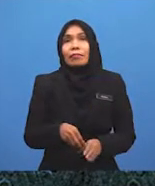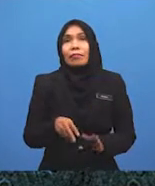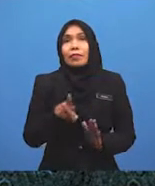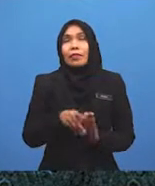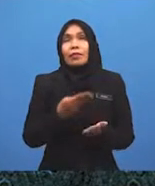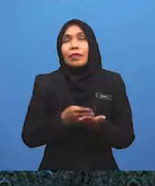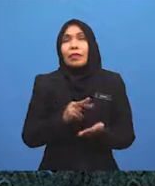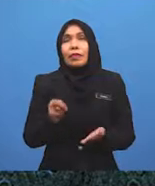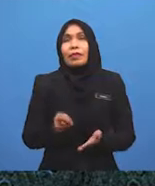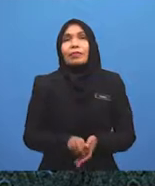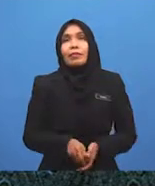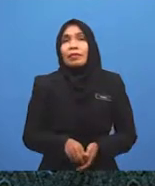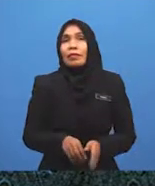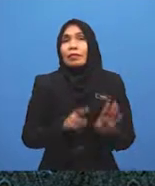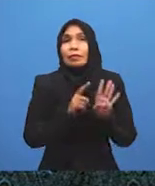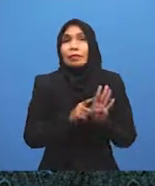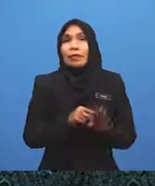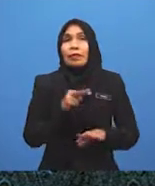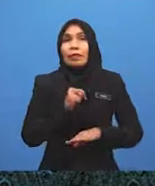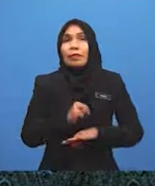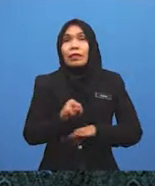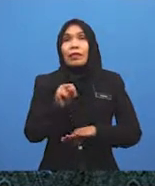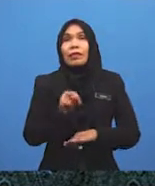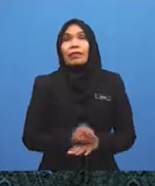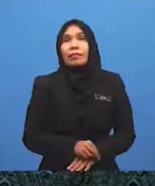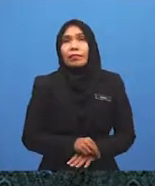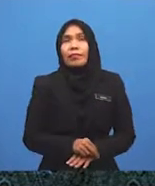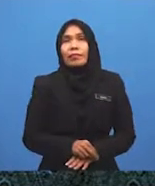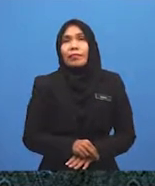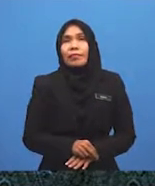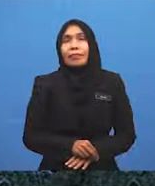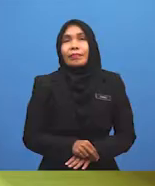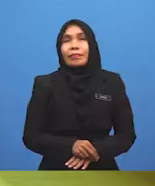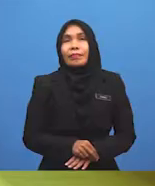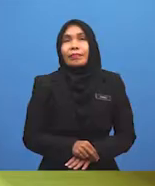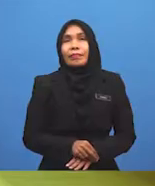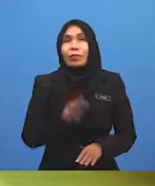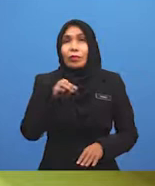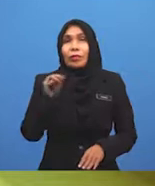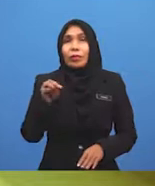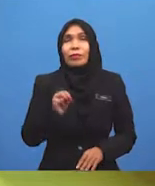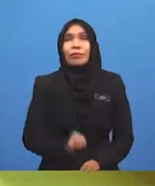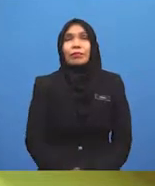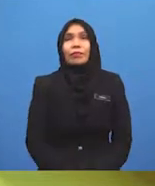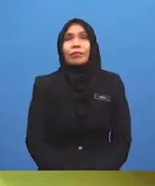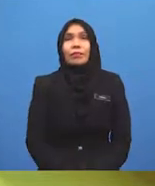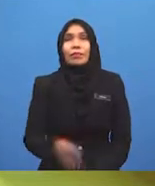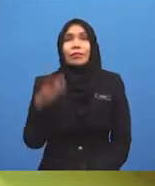keempat, nasihat menasihati ke arah kebaikan. Murid-murid,